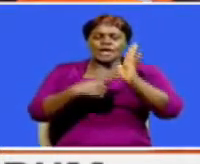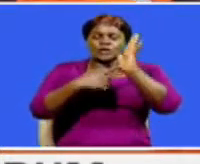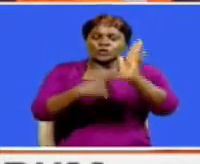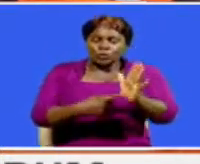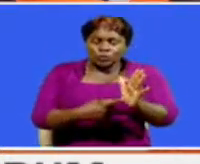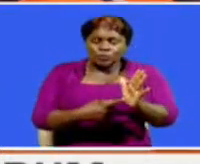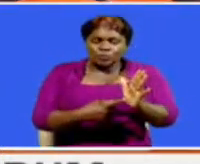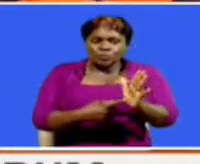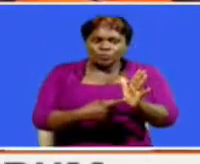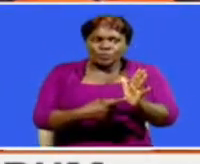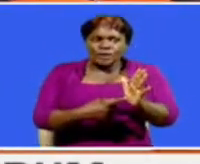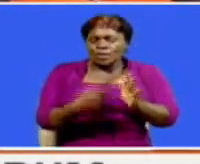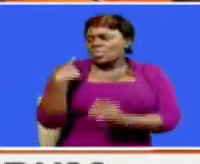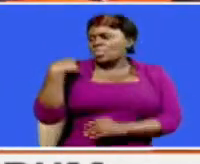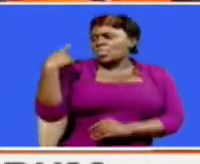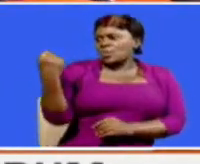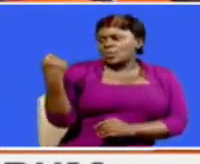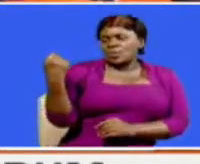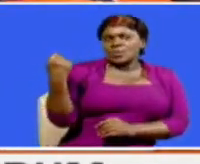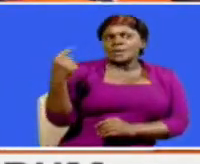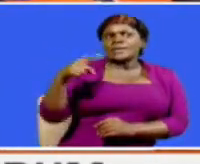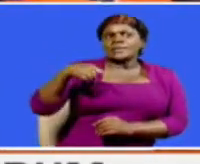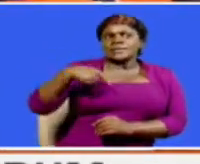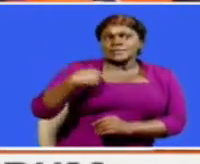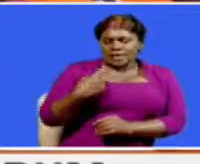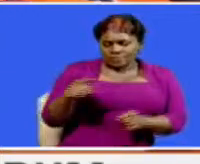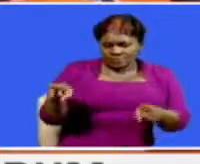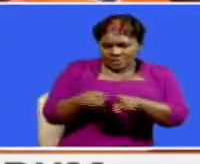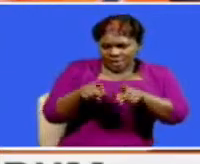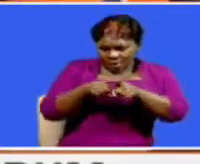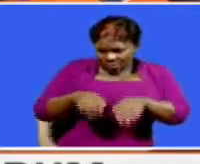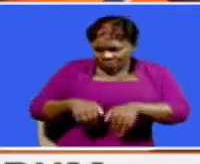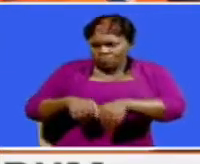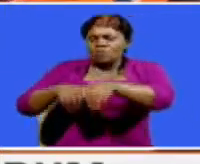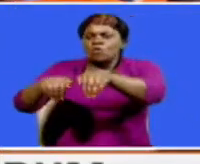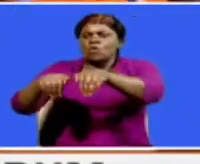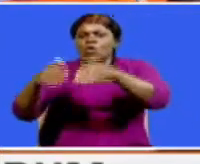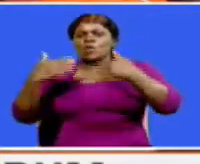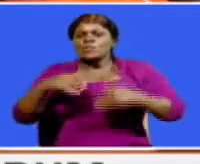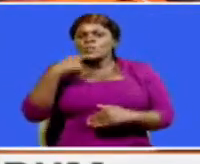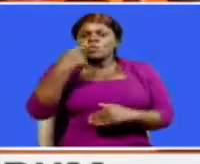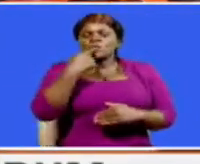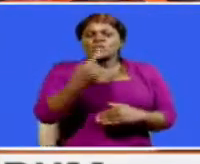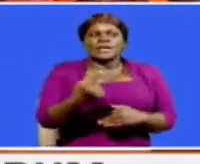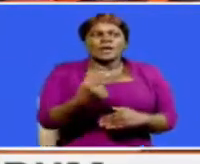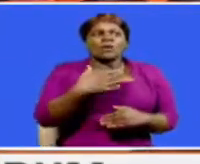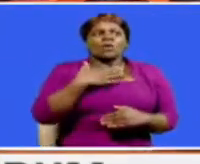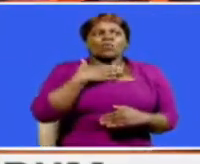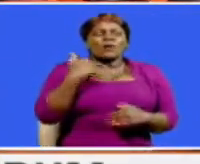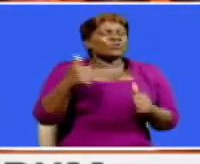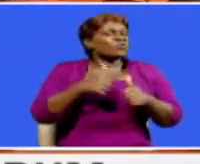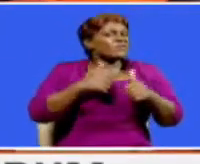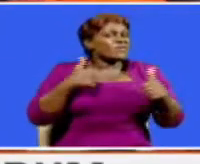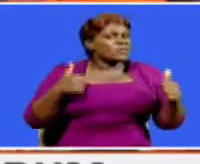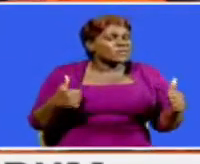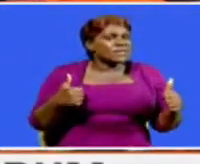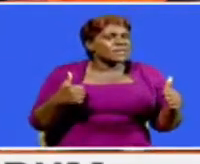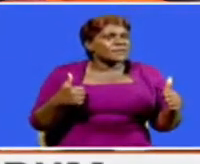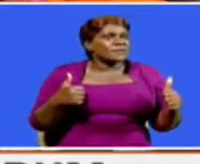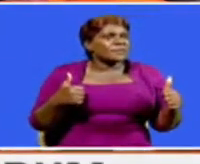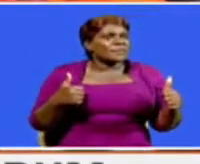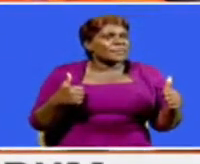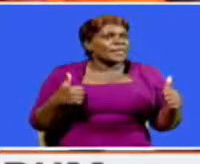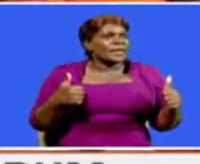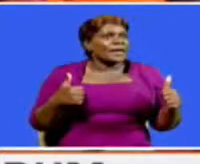katika PG juzi, tutaenda hiyo mrengo. Na wale ambao wanasema wanataka kukataa,